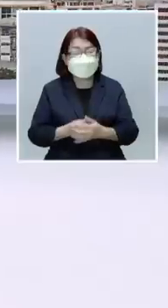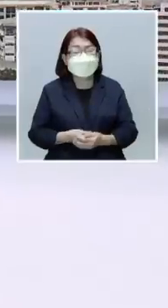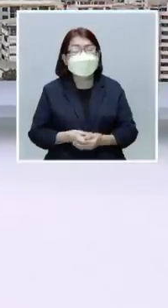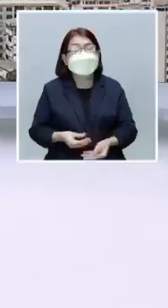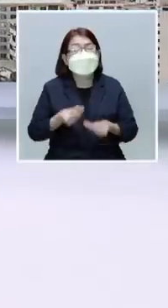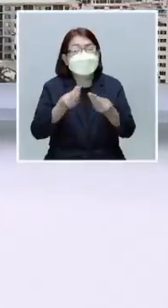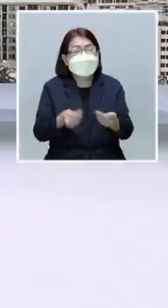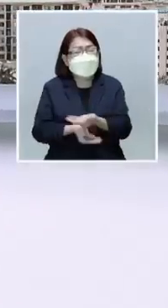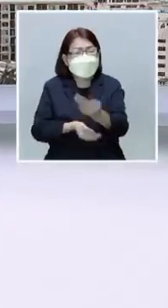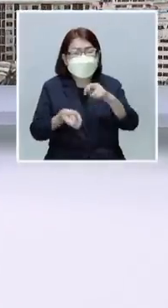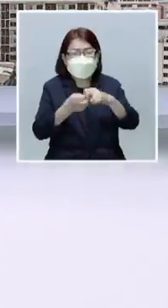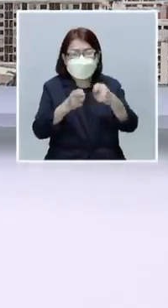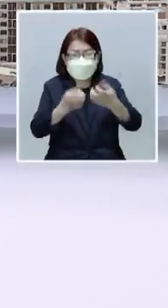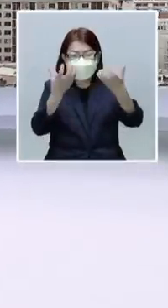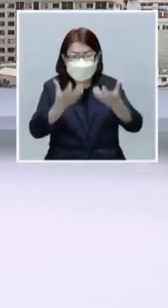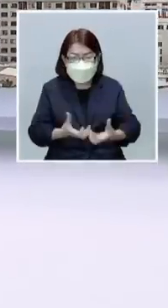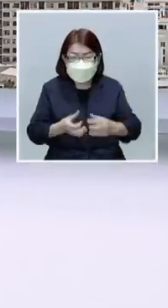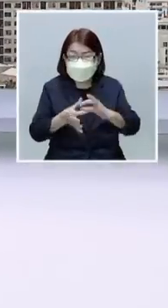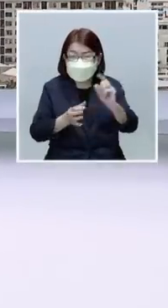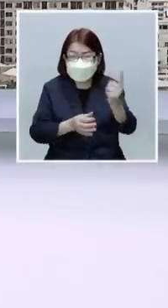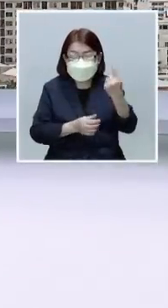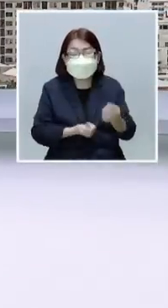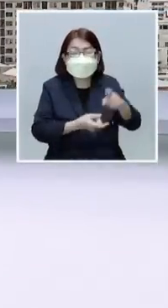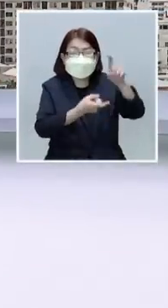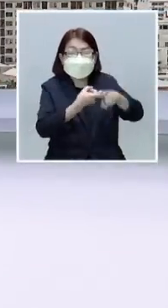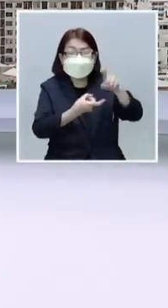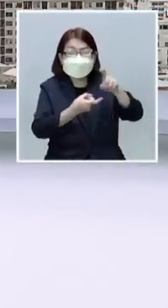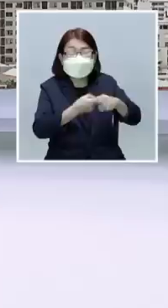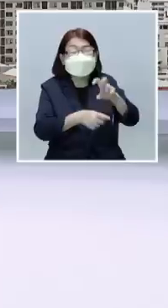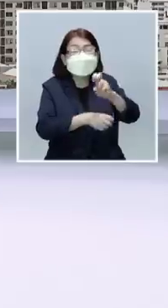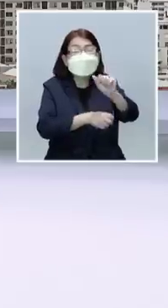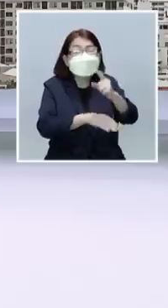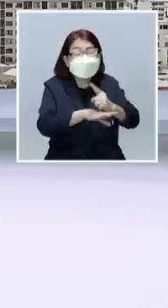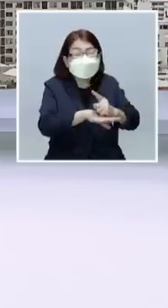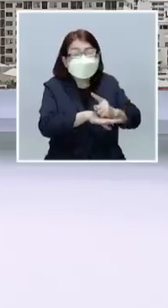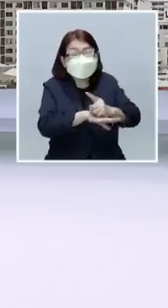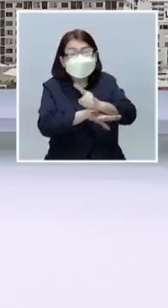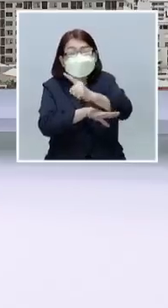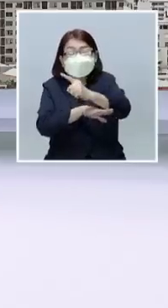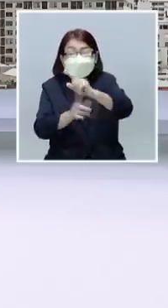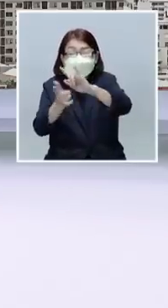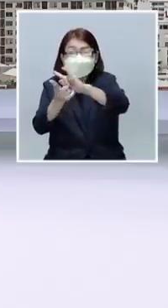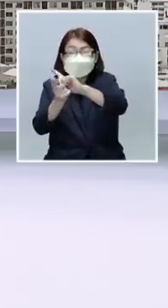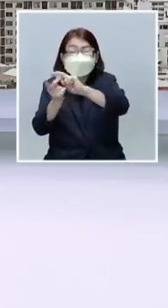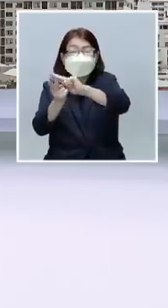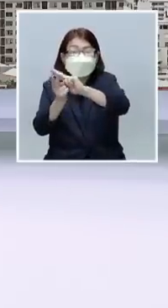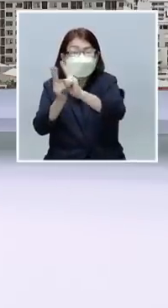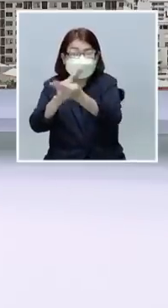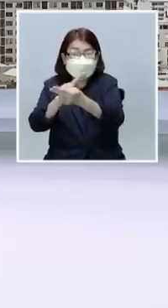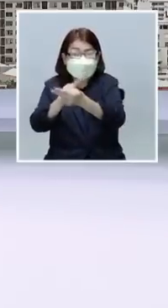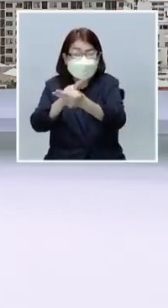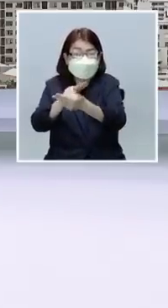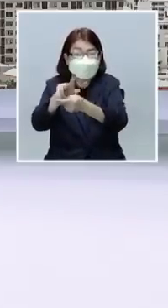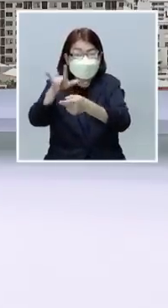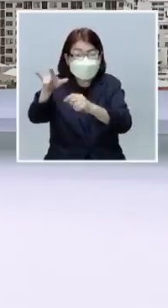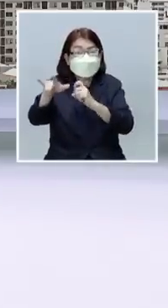ผู้ชมไปติดตามประเด็นร้อนเรื่องใหม่นะคะหลังจากที่รัสเซียได้ยิงทดสอบขีปนาวุธทำลายล้างดาวเทียมในอวกาศนะคะปรากฏว่า